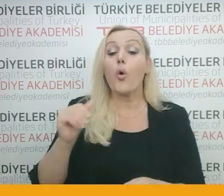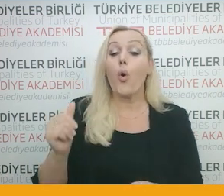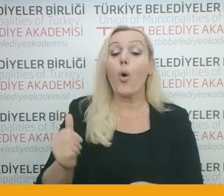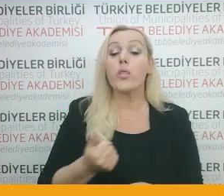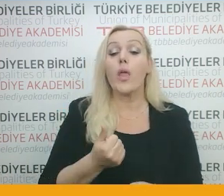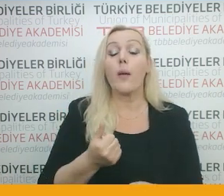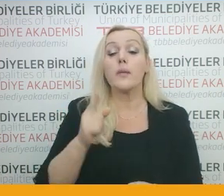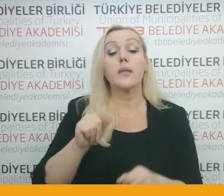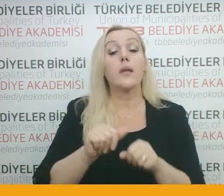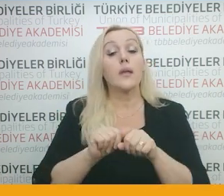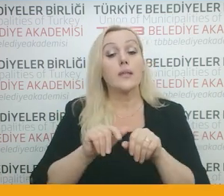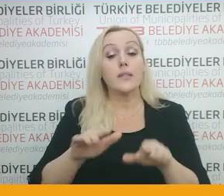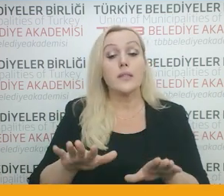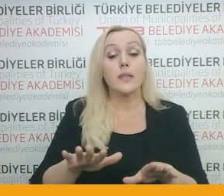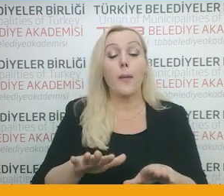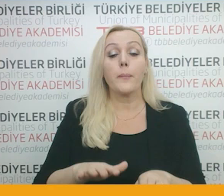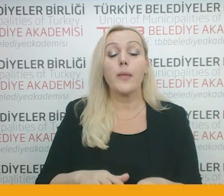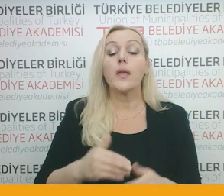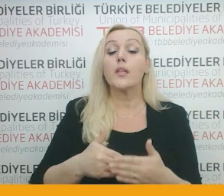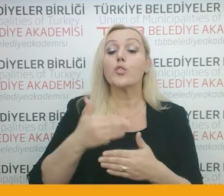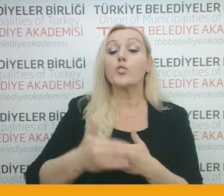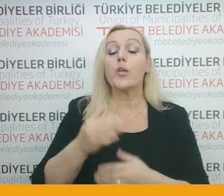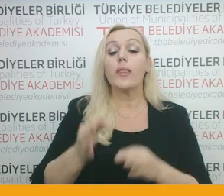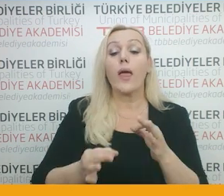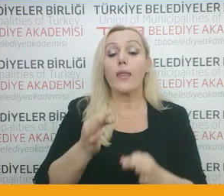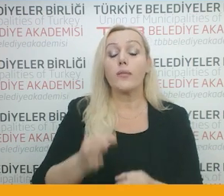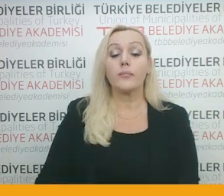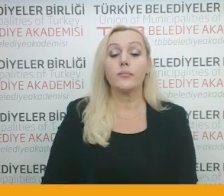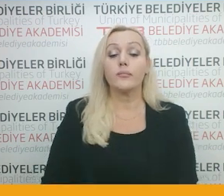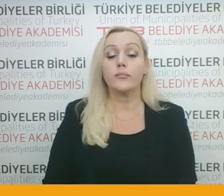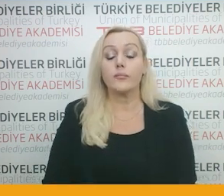bir sistem dış denetim.